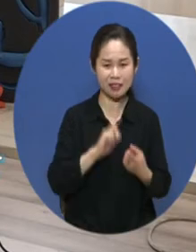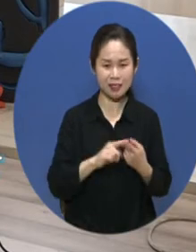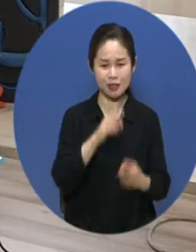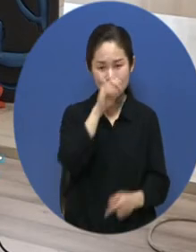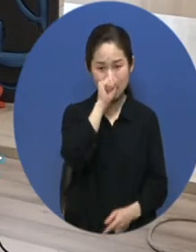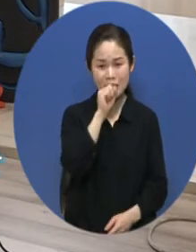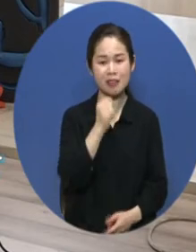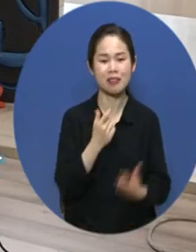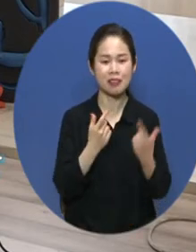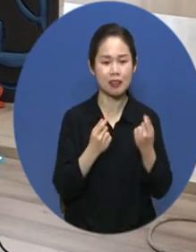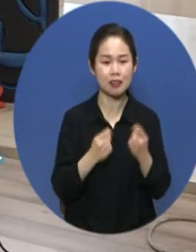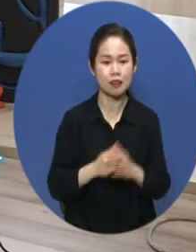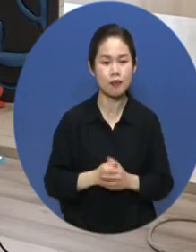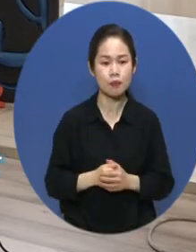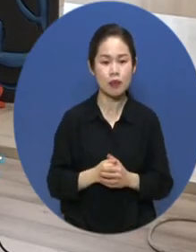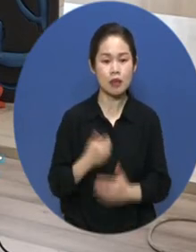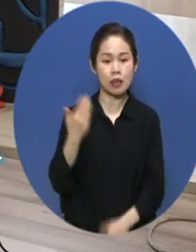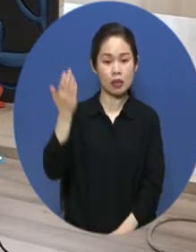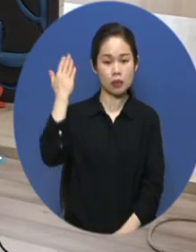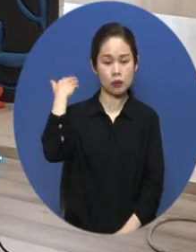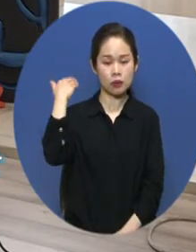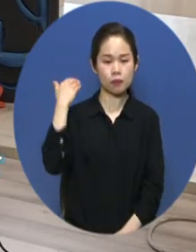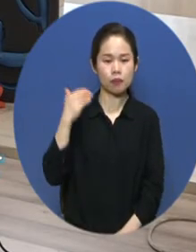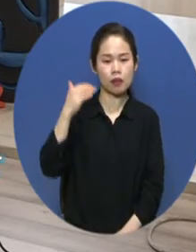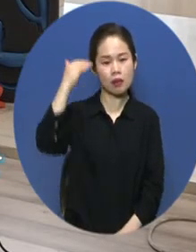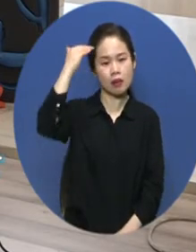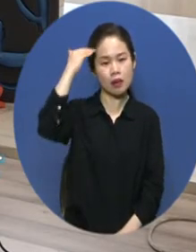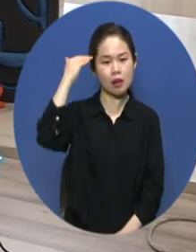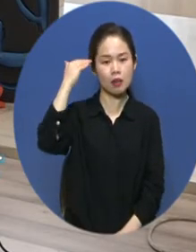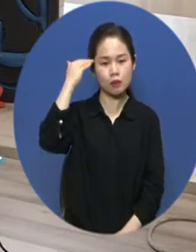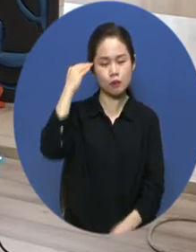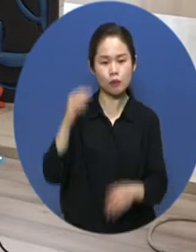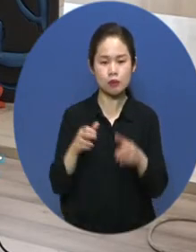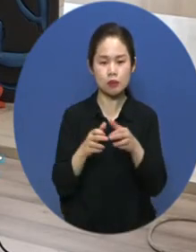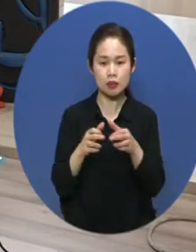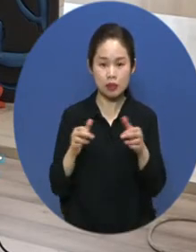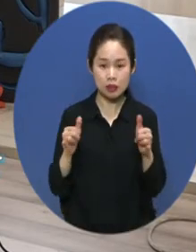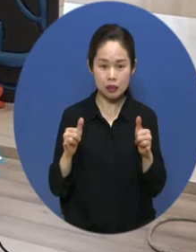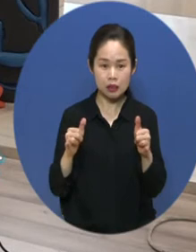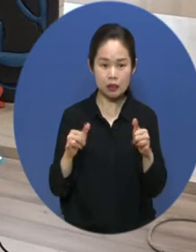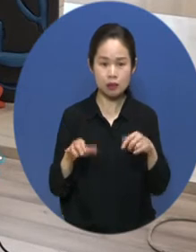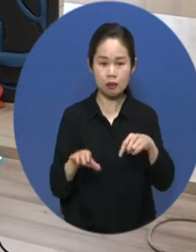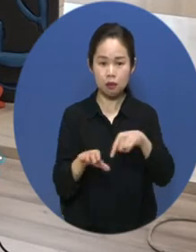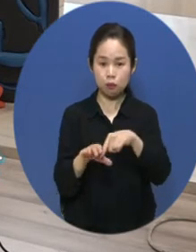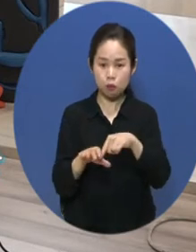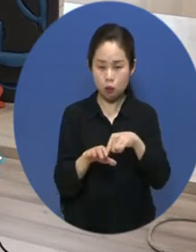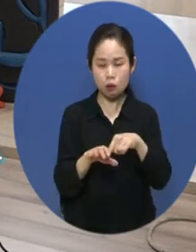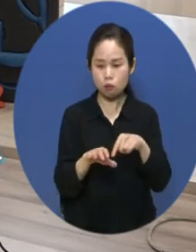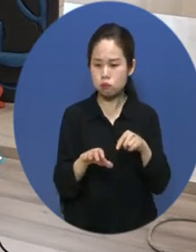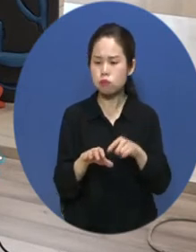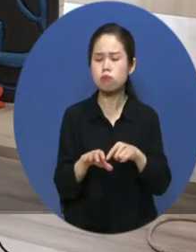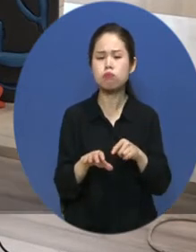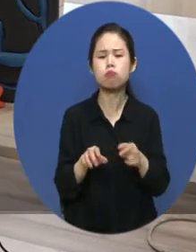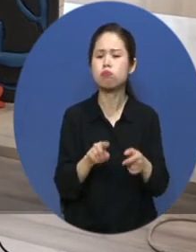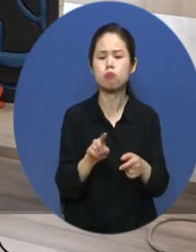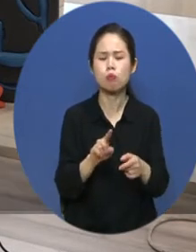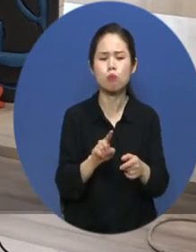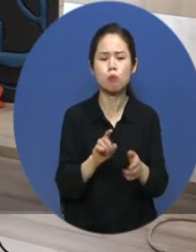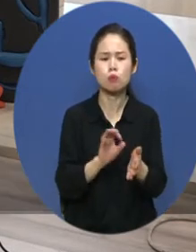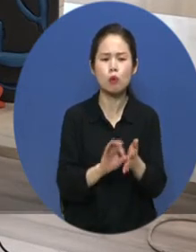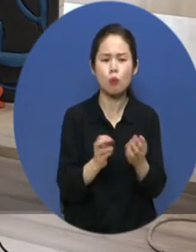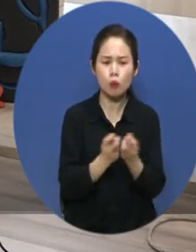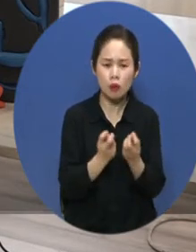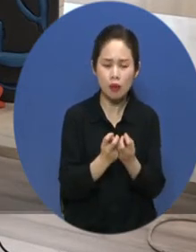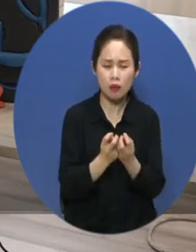그러면 이전에는 우리나라 장애인분들이 사용하던 필기 보조기구는 어떻게 충당되었나요? 그